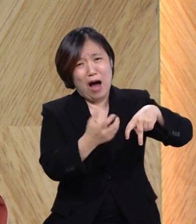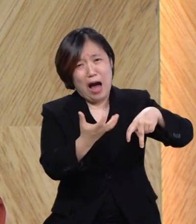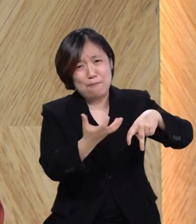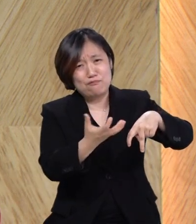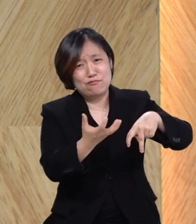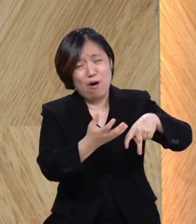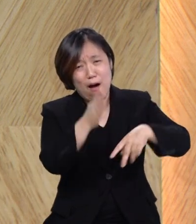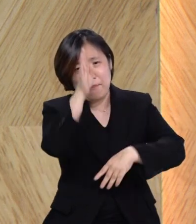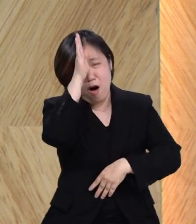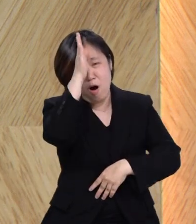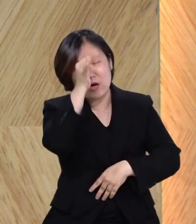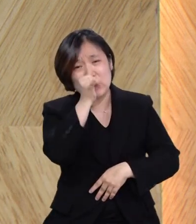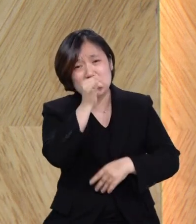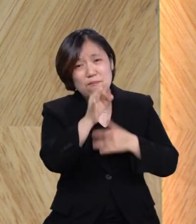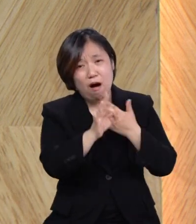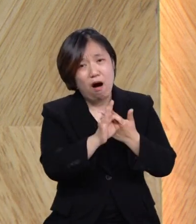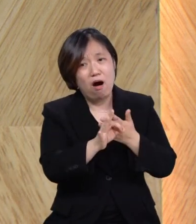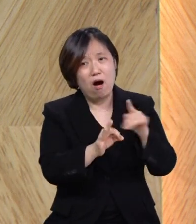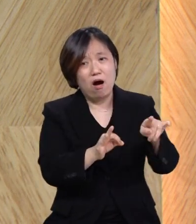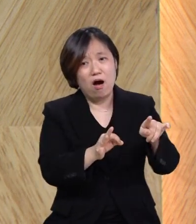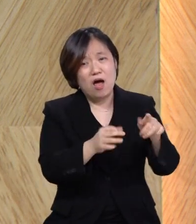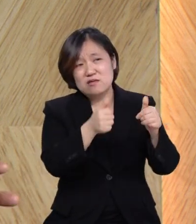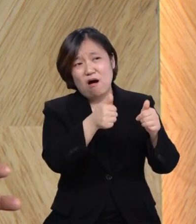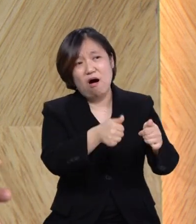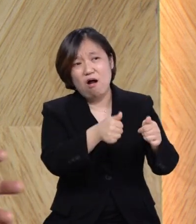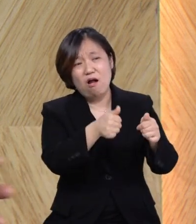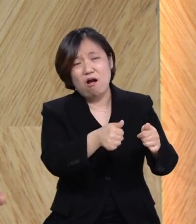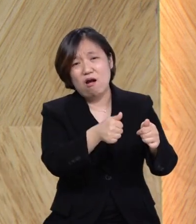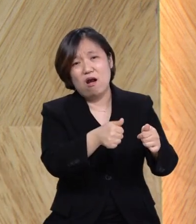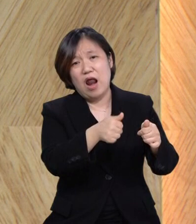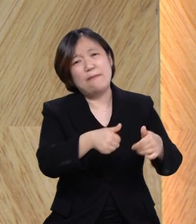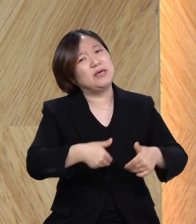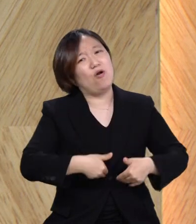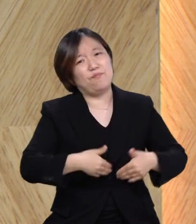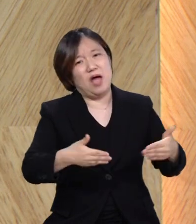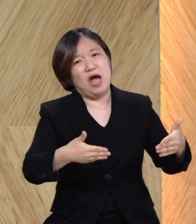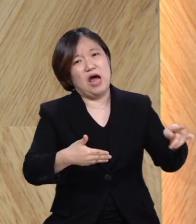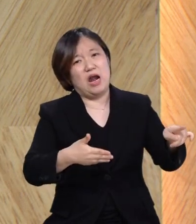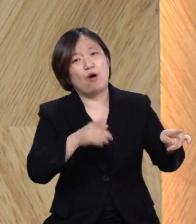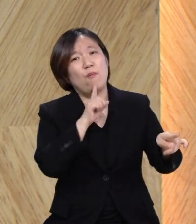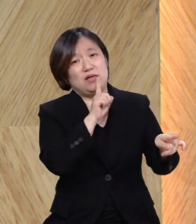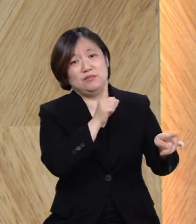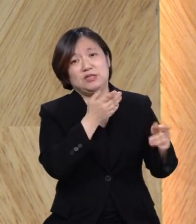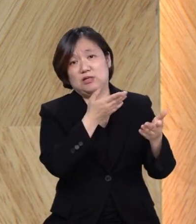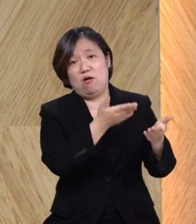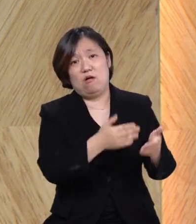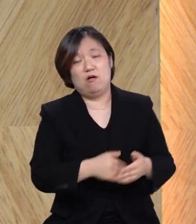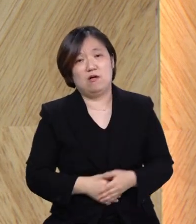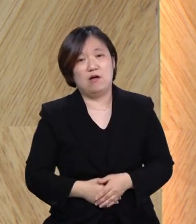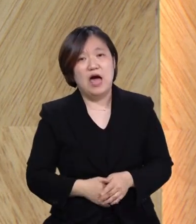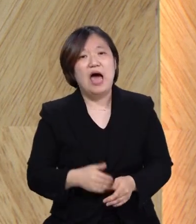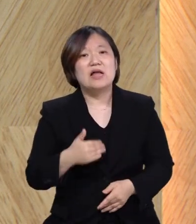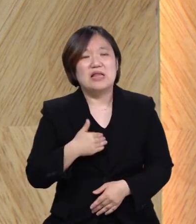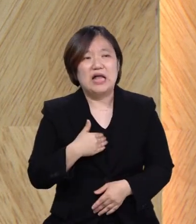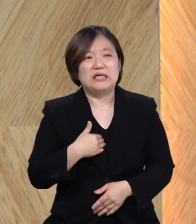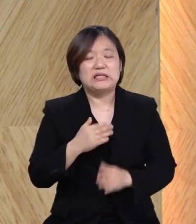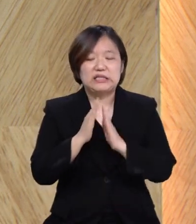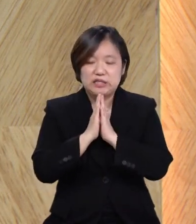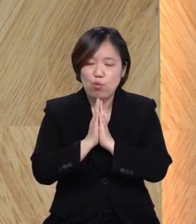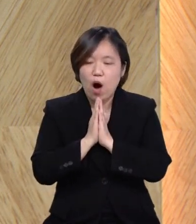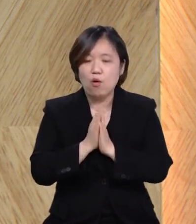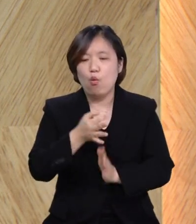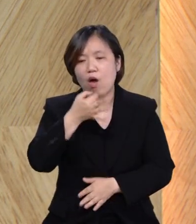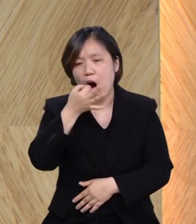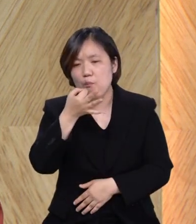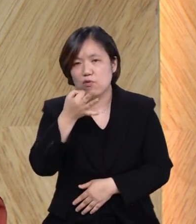안 좋으신 분들한테는 꼭 저를 많이 저를 꼭 할 필요 없다 나한테 맞는 기도 염불을